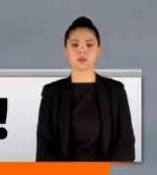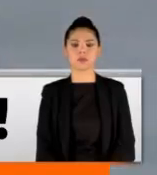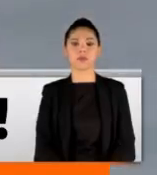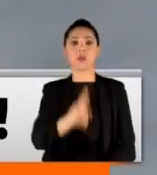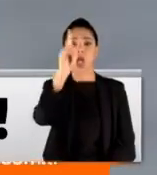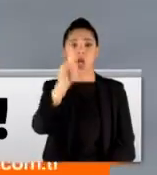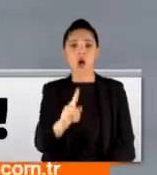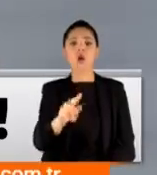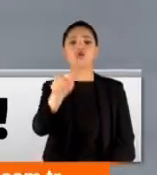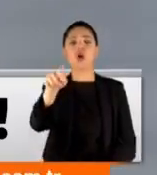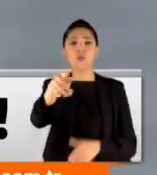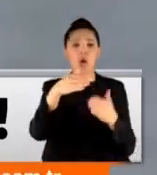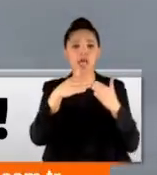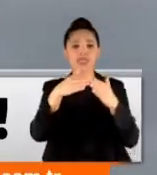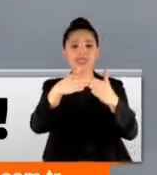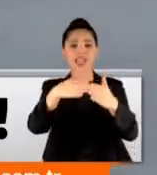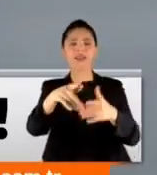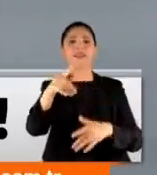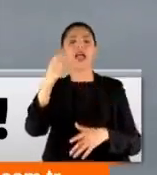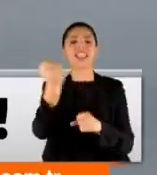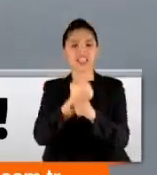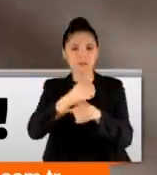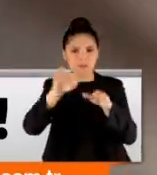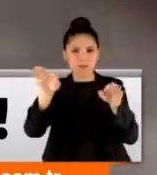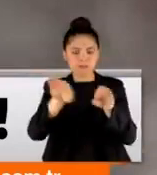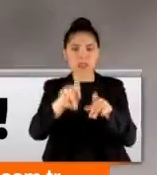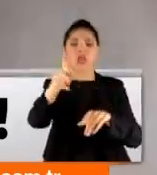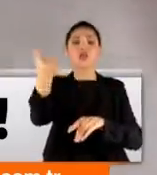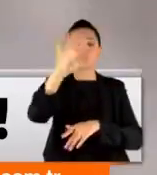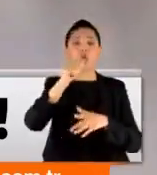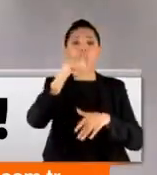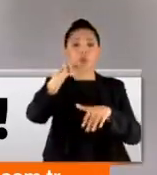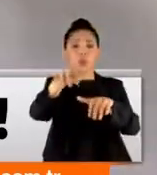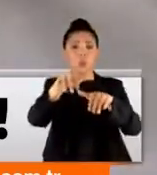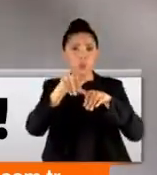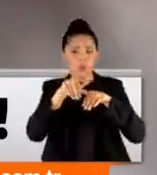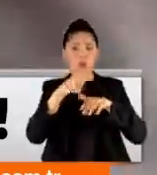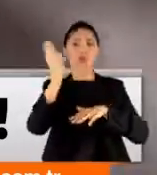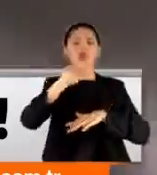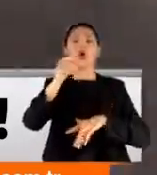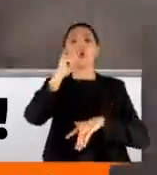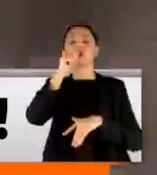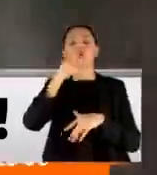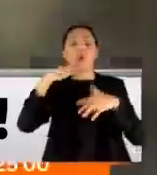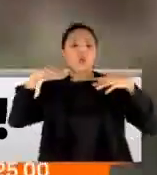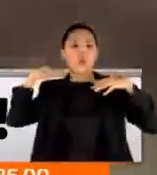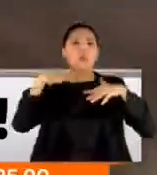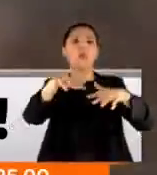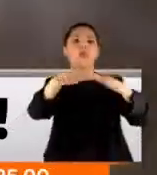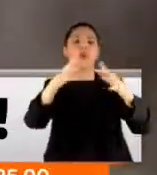Önce onlarca tekne karaya oturdu. Sonra da çekilen deniz tsunami ile birlikte geri geldi. İlçe suya